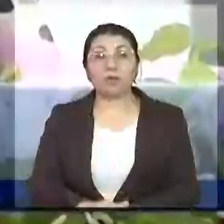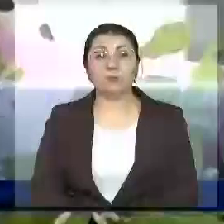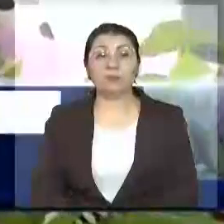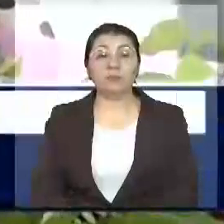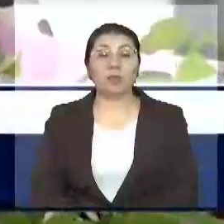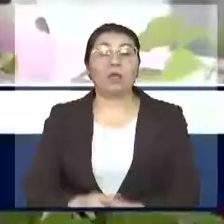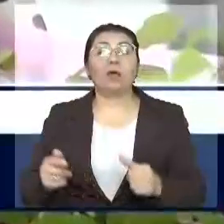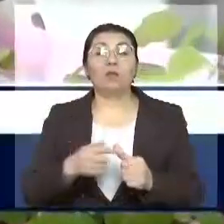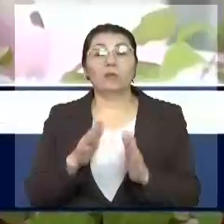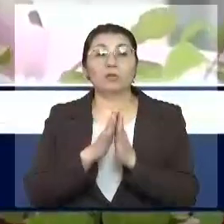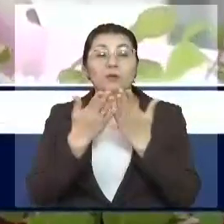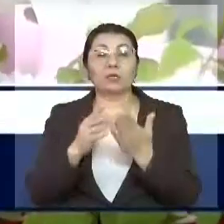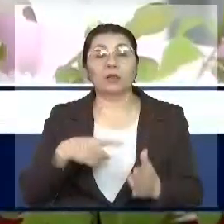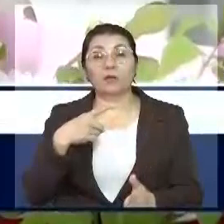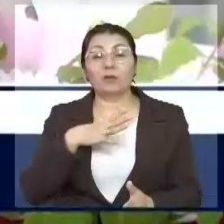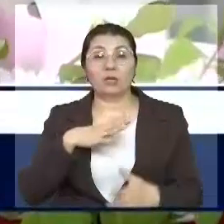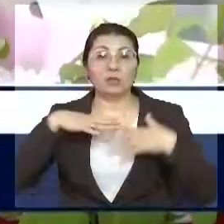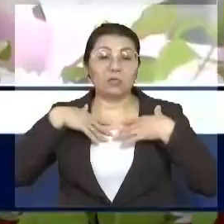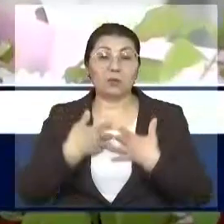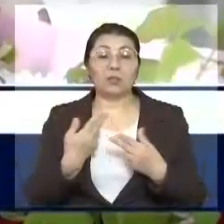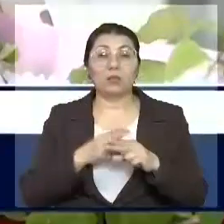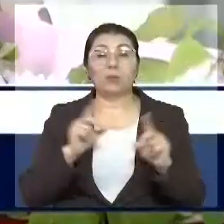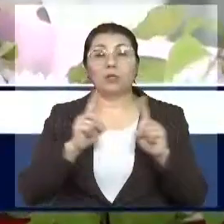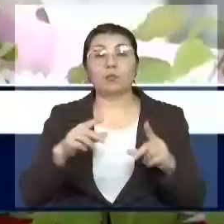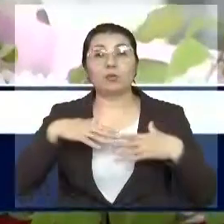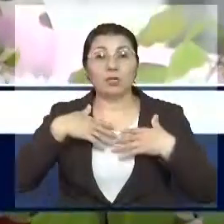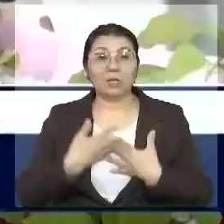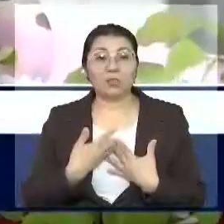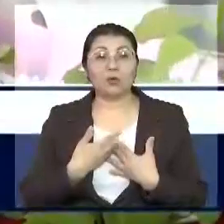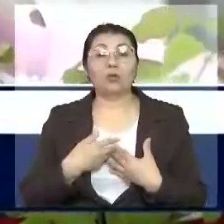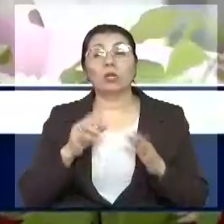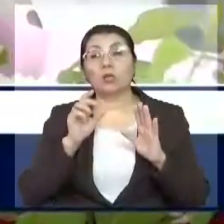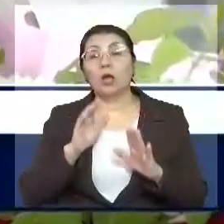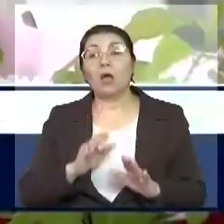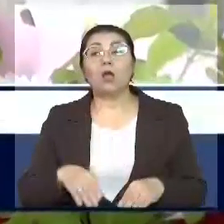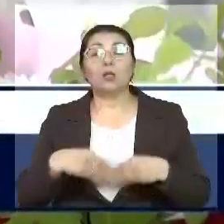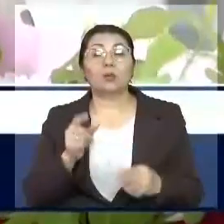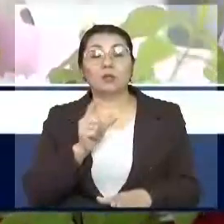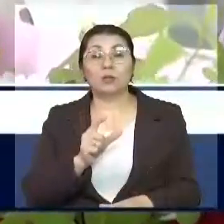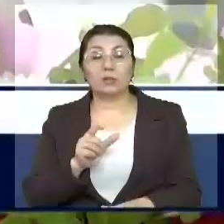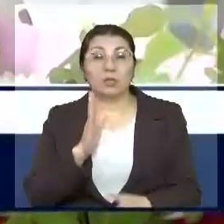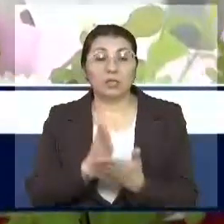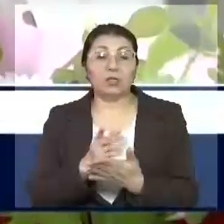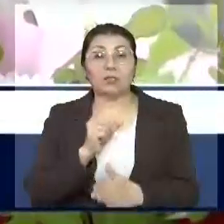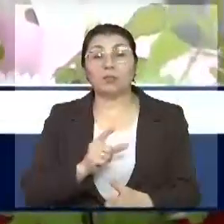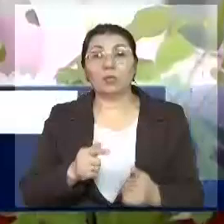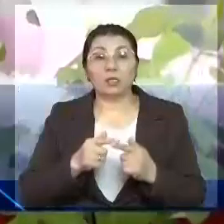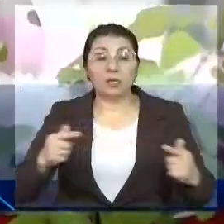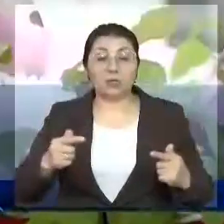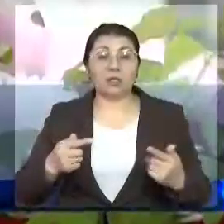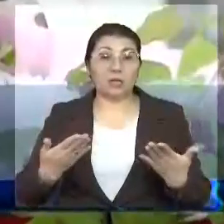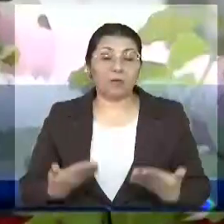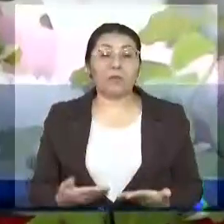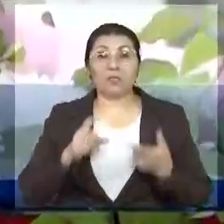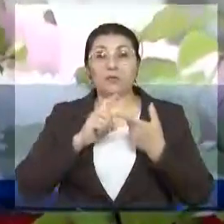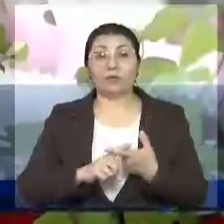В названии книги говорится о тоске, потому что тоска присутствует у человека на протяжении всей жизни. Человек тоскует и